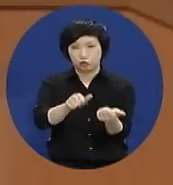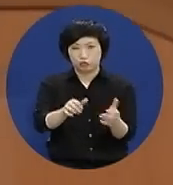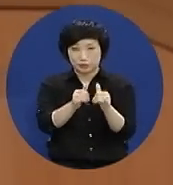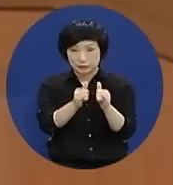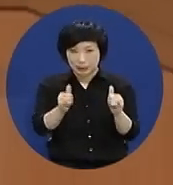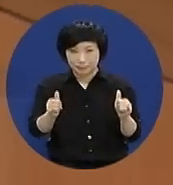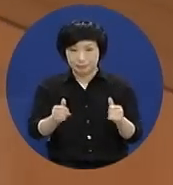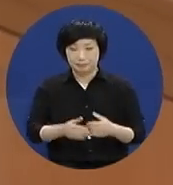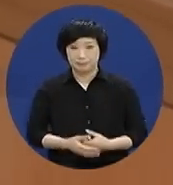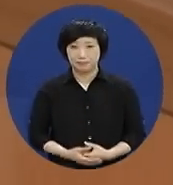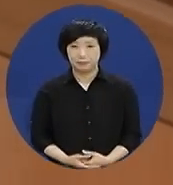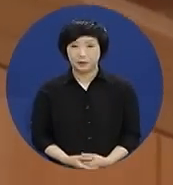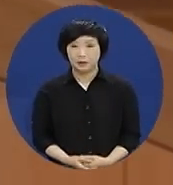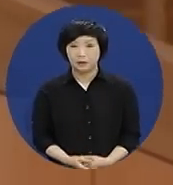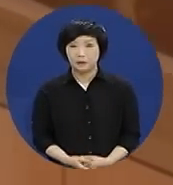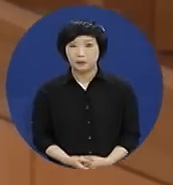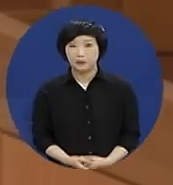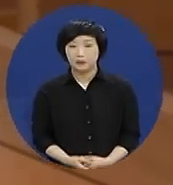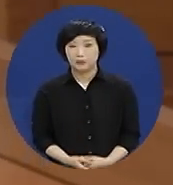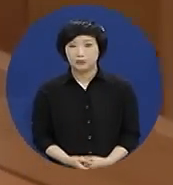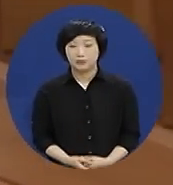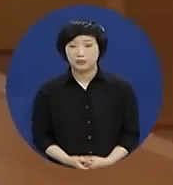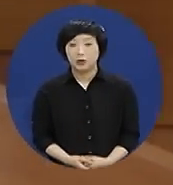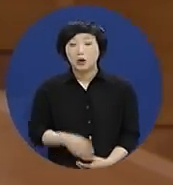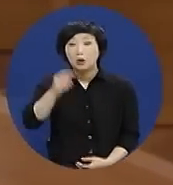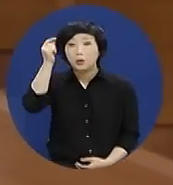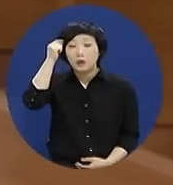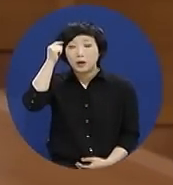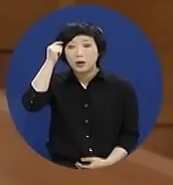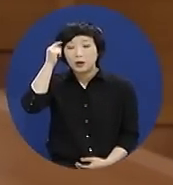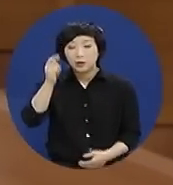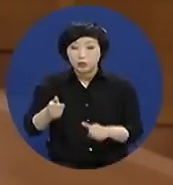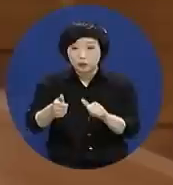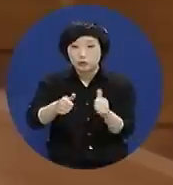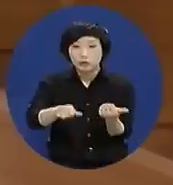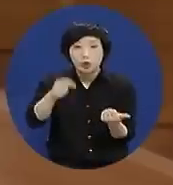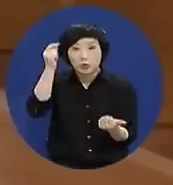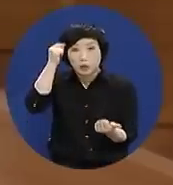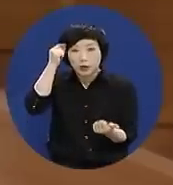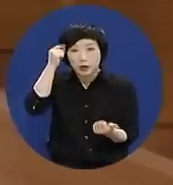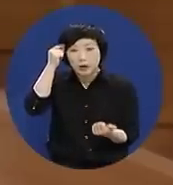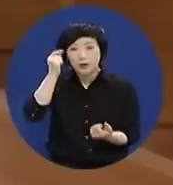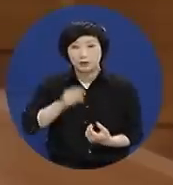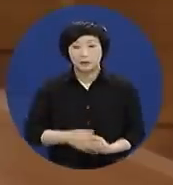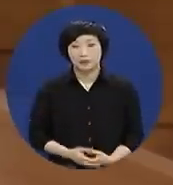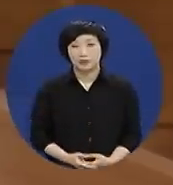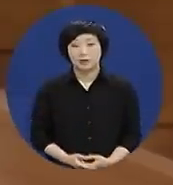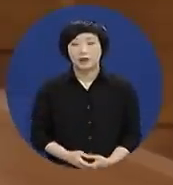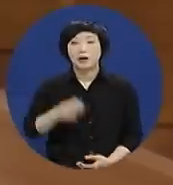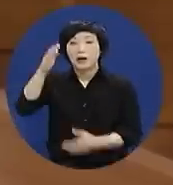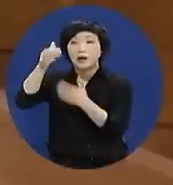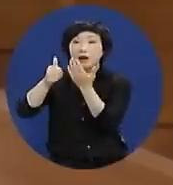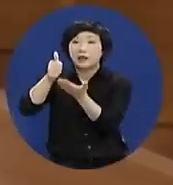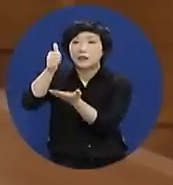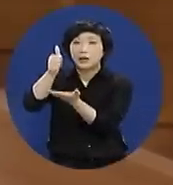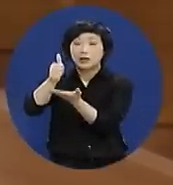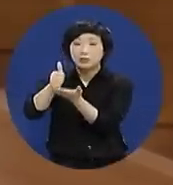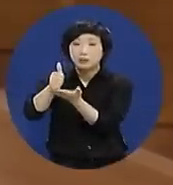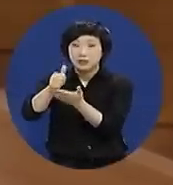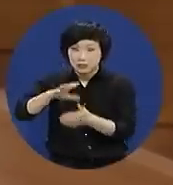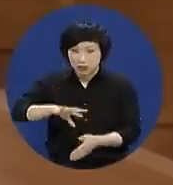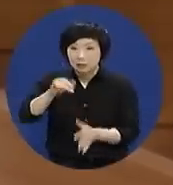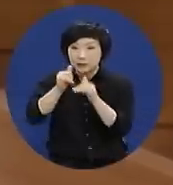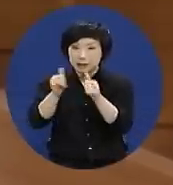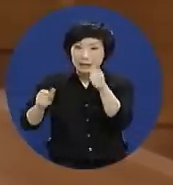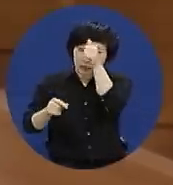すでに死んでいたものであってと記されていますなぜ死んでいたものなんでしょうか神様が